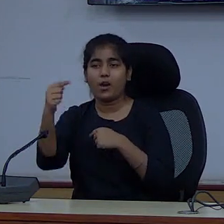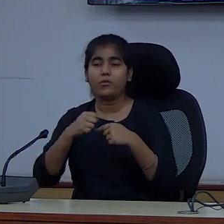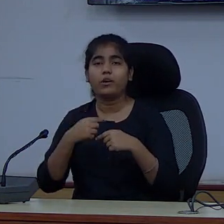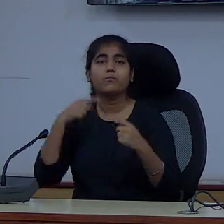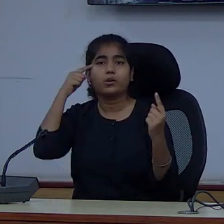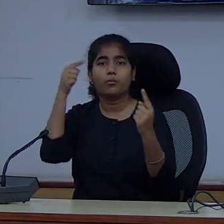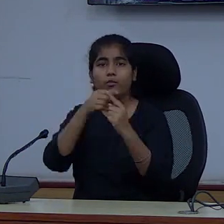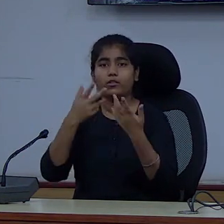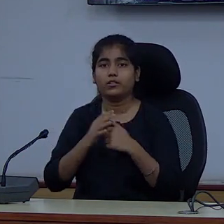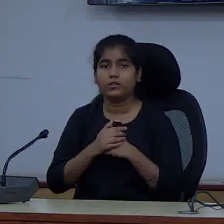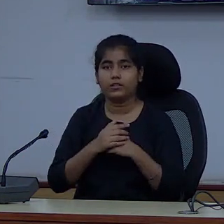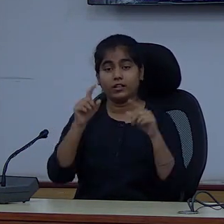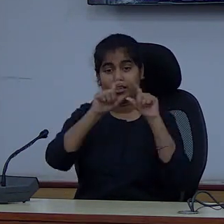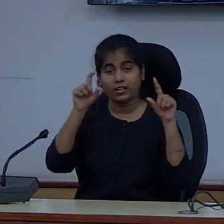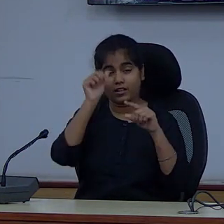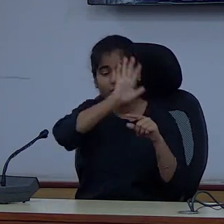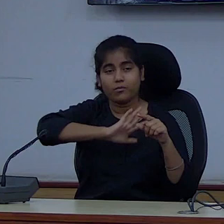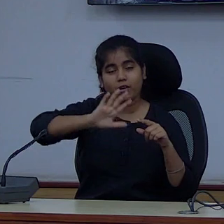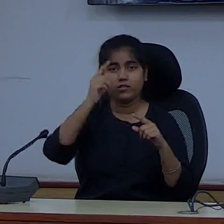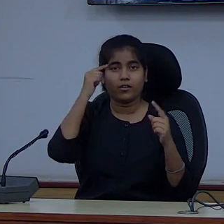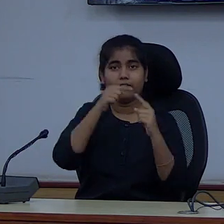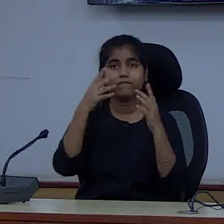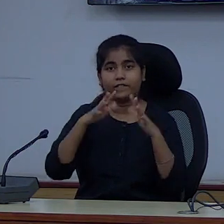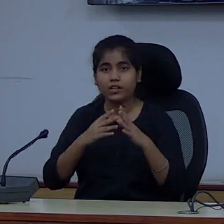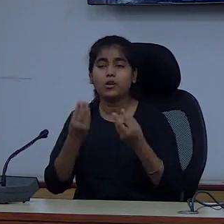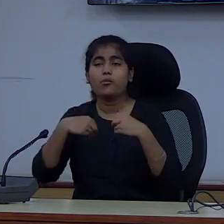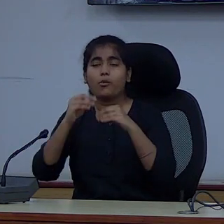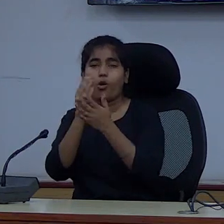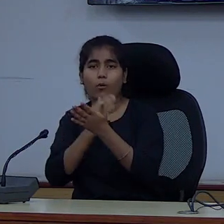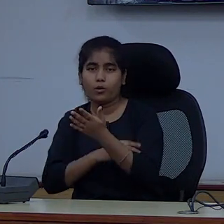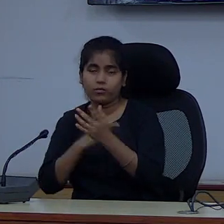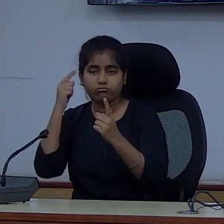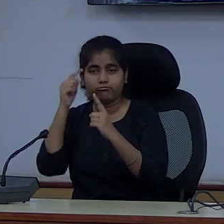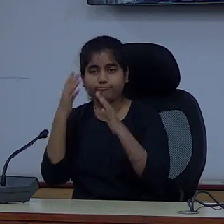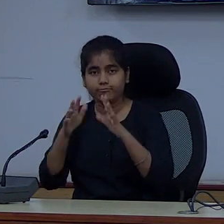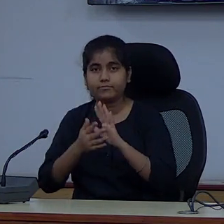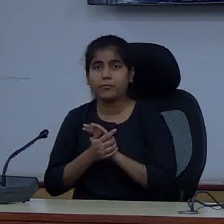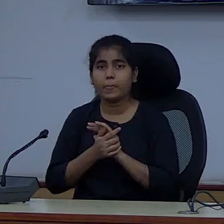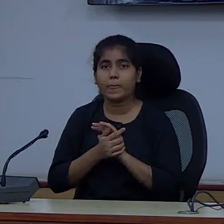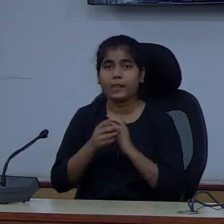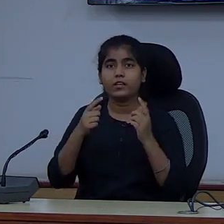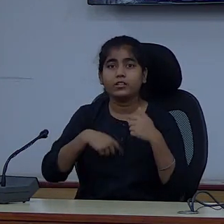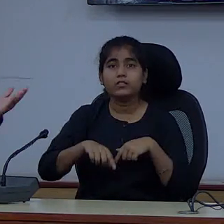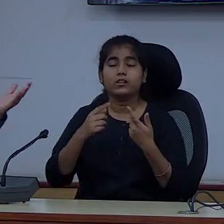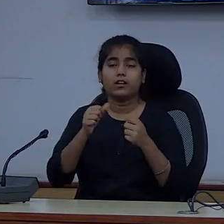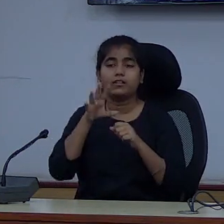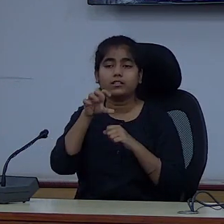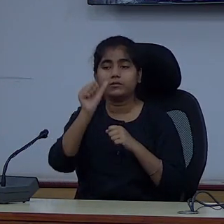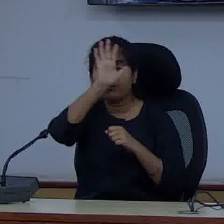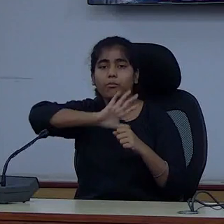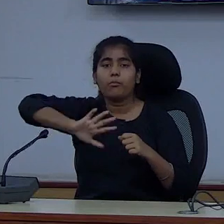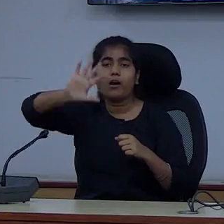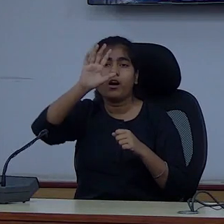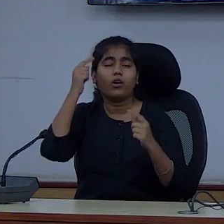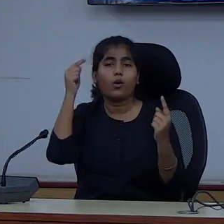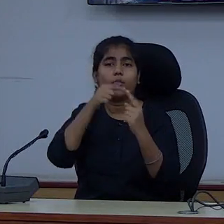कम है, उद्देश्य को समझ लेते हैं। स्वच्छ भारत का उद्देश्य हमने समझा, और भी कई ऐसी जो मुहिम थी उनके उद्देश्यों को हमने समझा। सुगम्य भारत अभियान का क्या उद्देश्य है, सबसे पहले